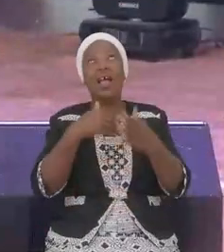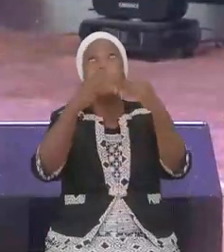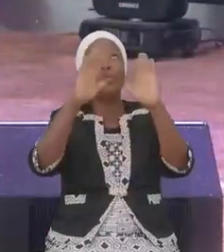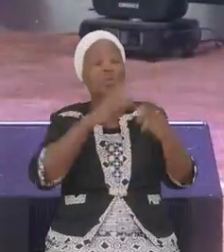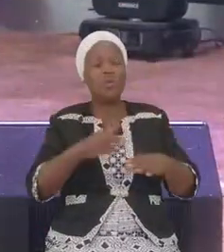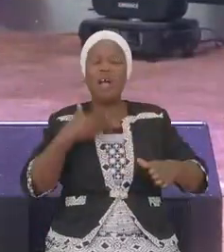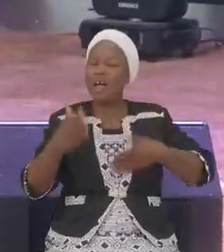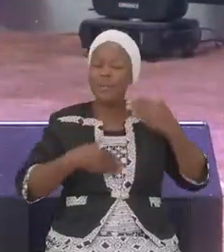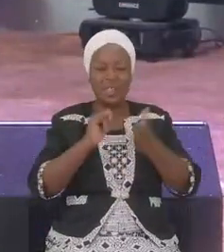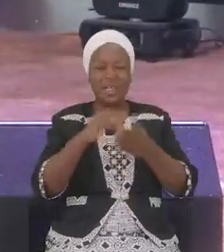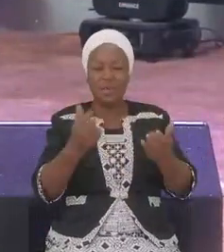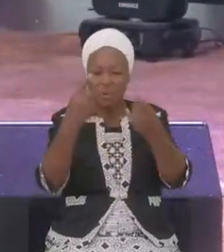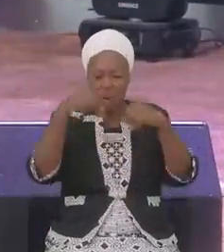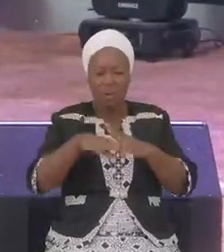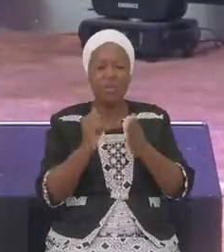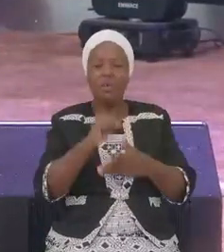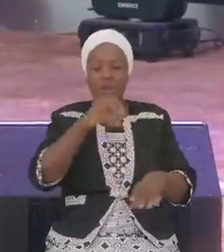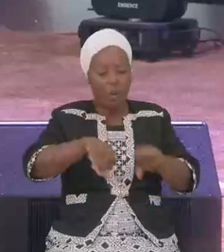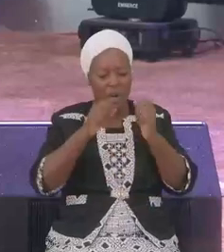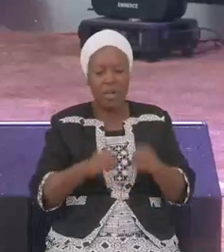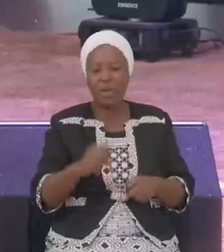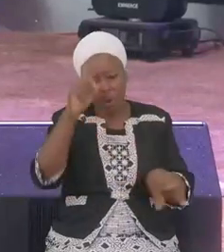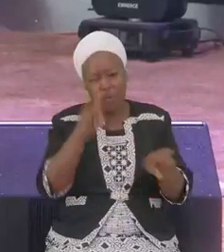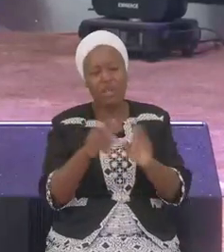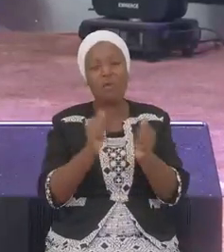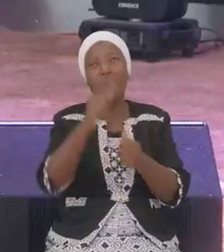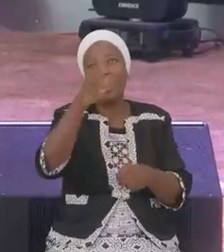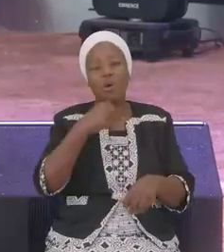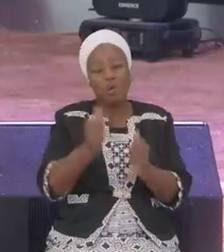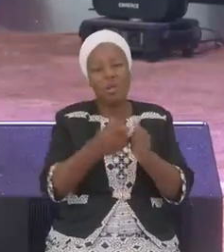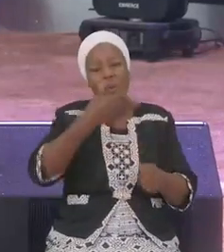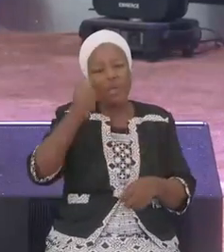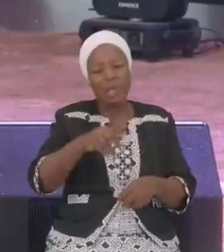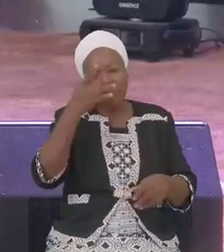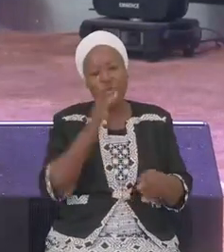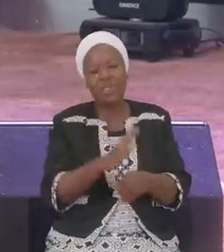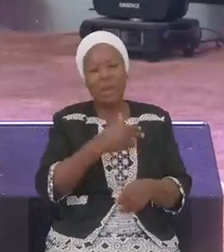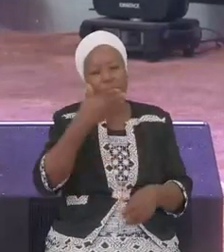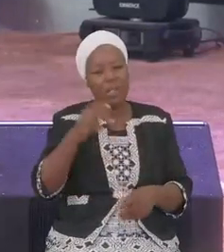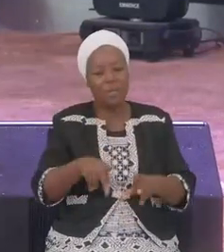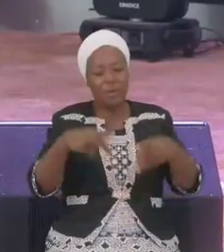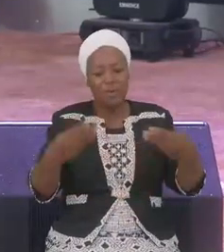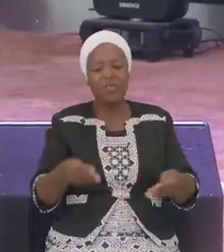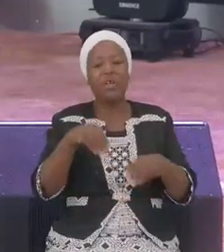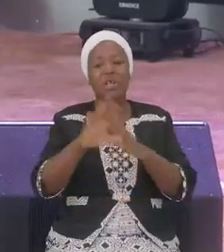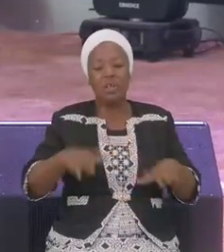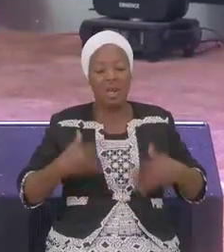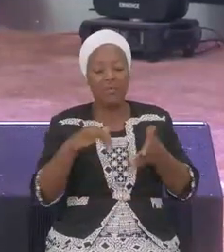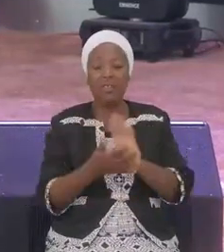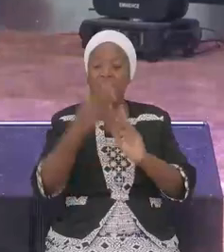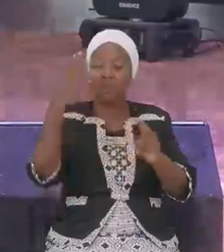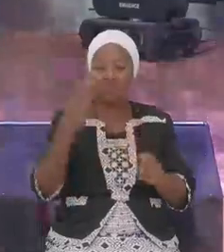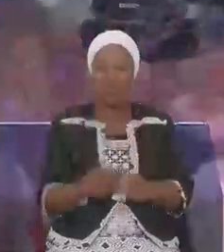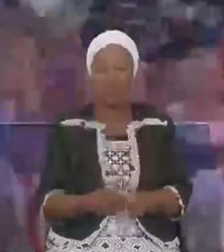une alliance imbrisable avec Dieu, avec de meilleures promesses et de meilleures provisions dans ta vie au nom de